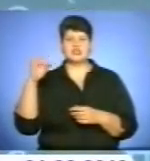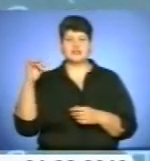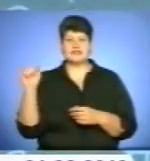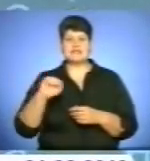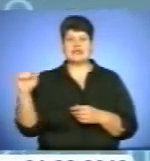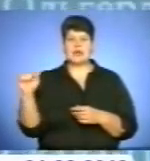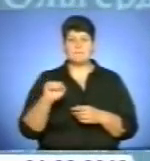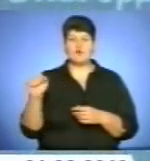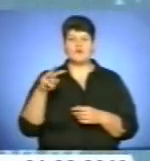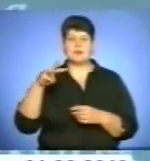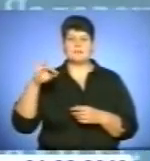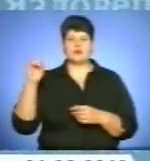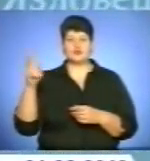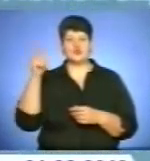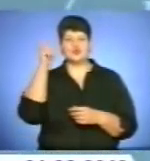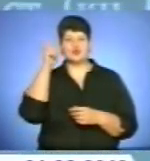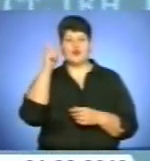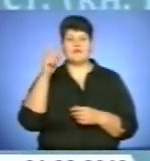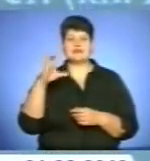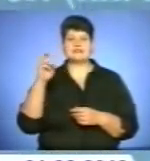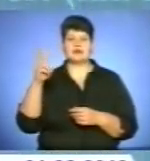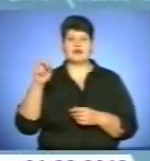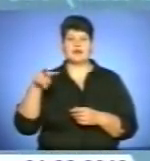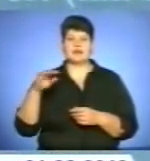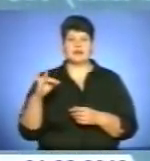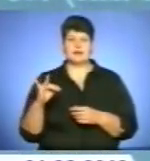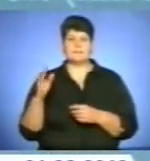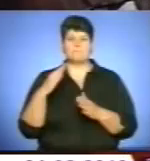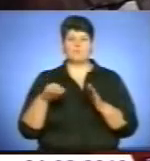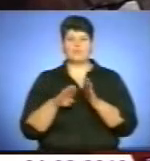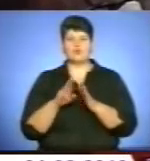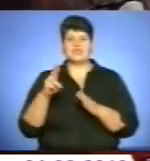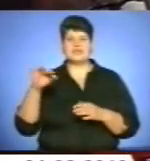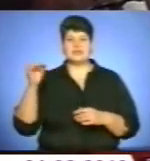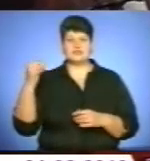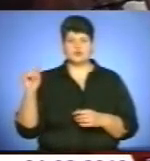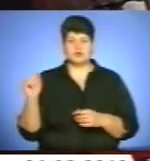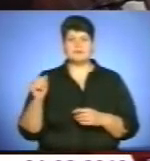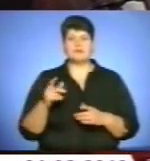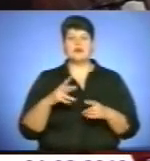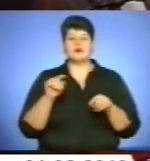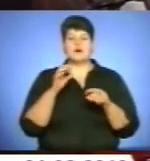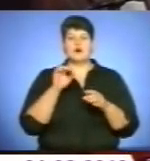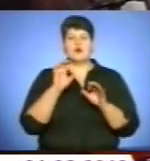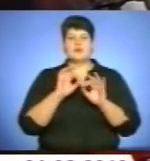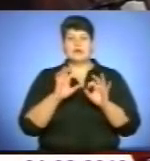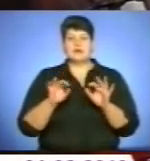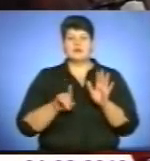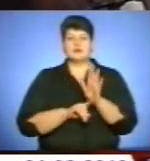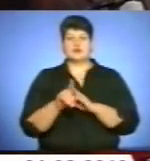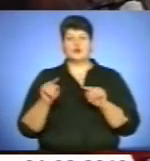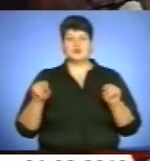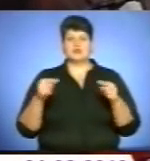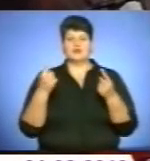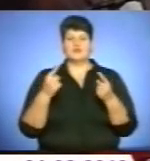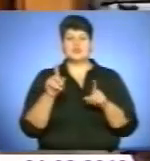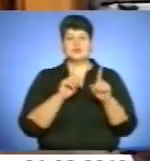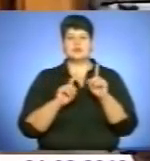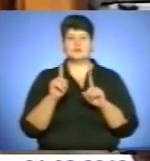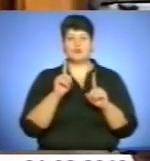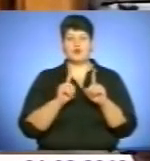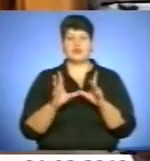Теребовлі, Язлівця, Чорткова та Скалиподільської. Представляючи учасникам установчих зборів замку і об'єкти краю, які увійшли до нового